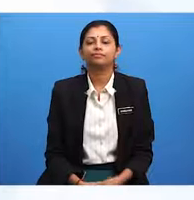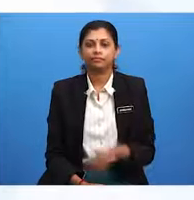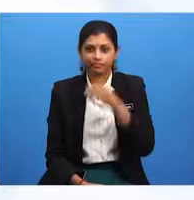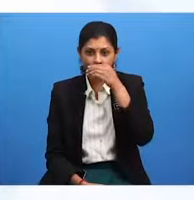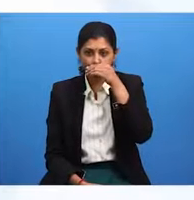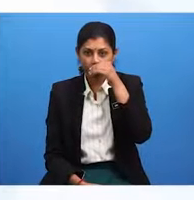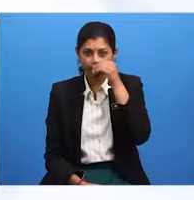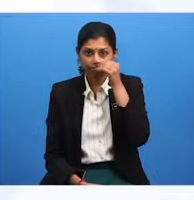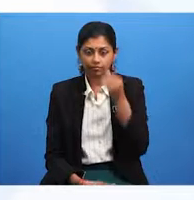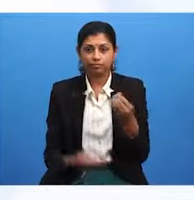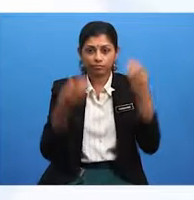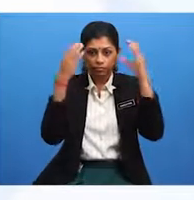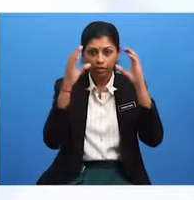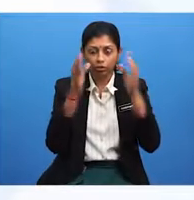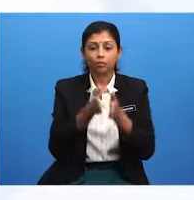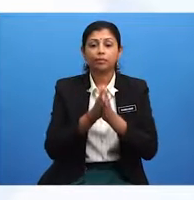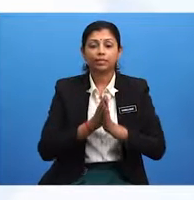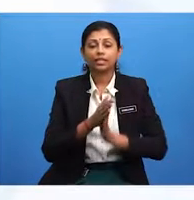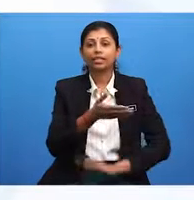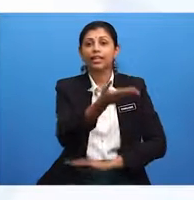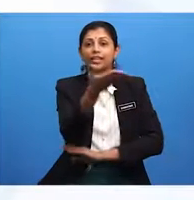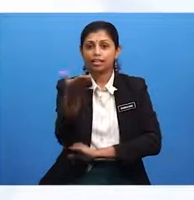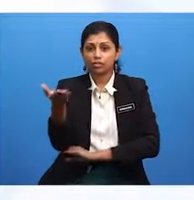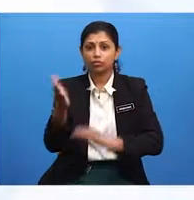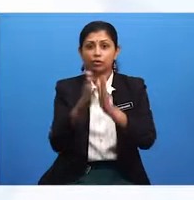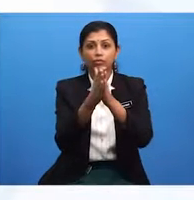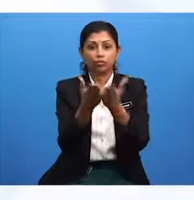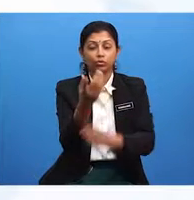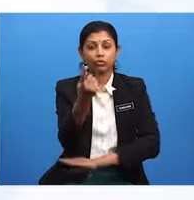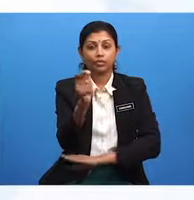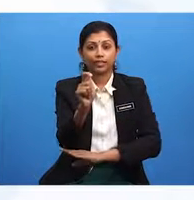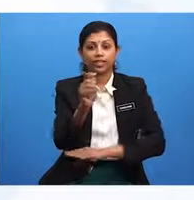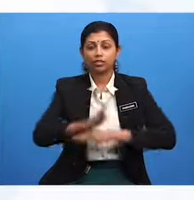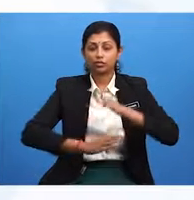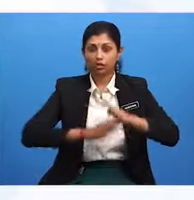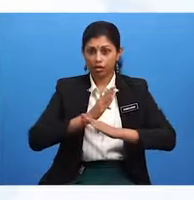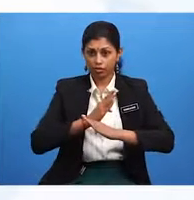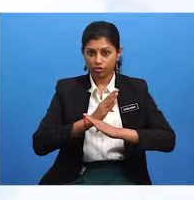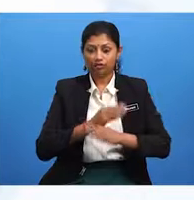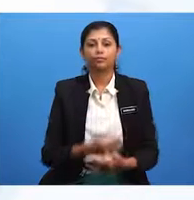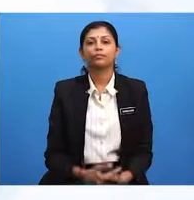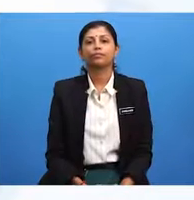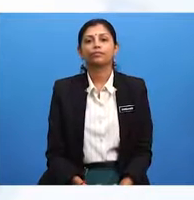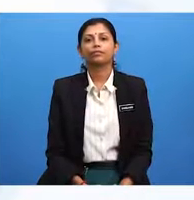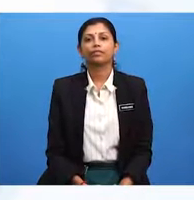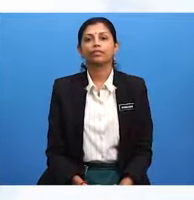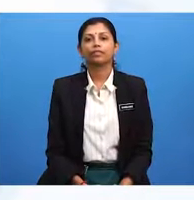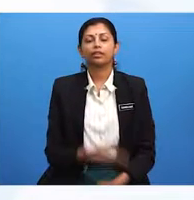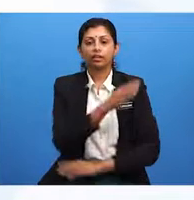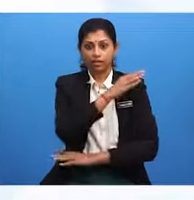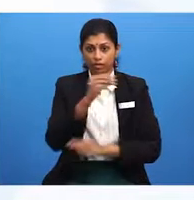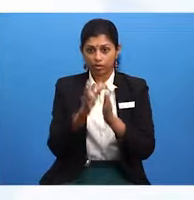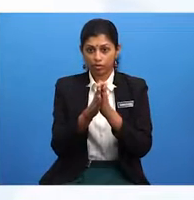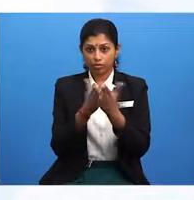meminta murid-murid membuka buku teks biologi dan buku